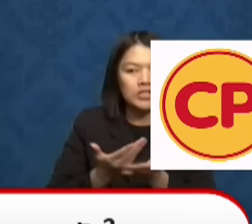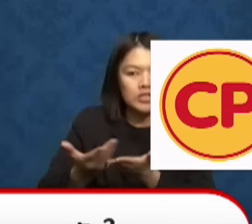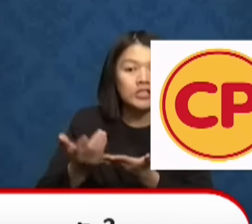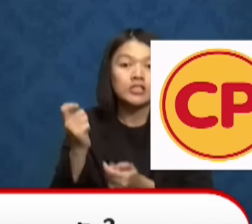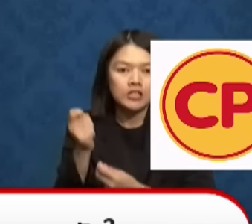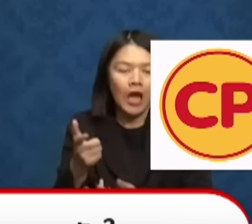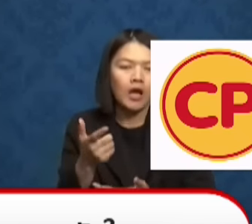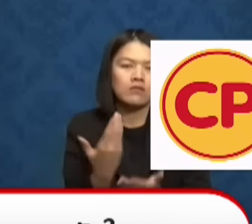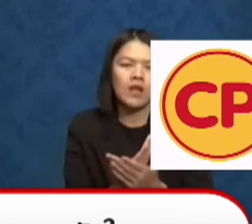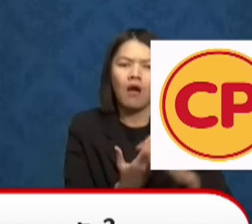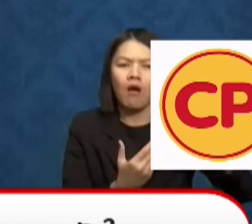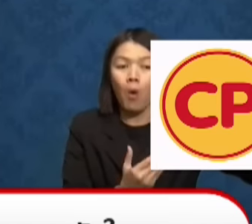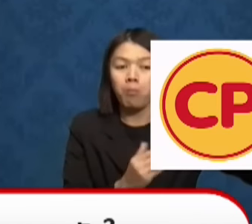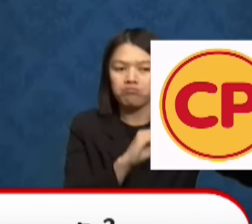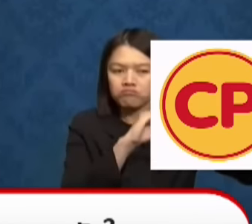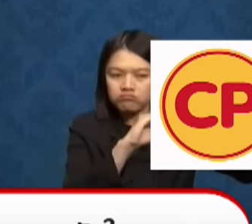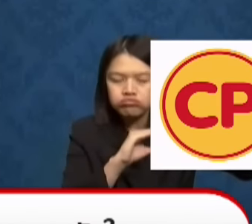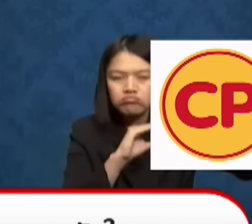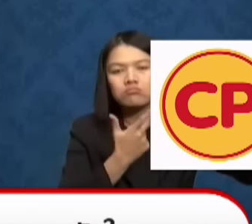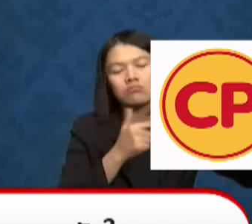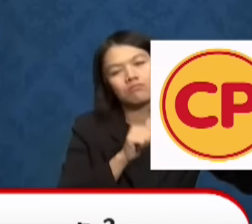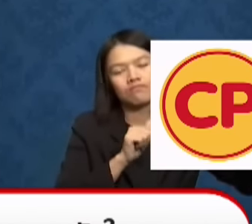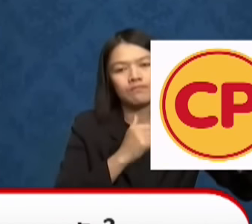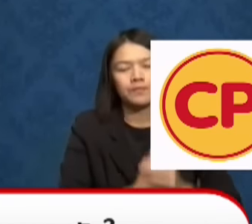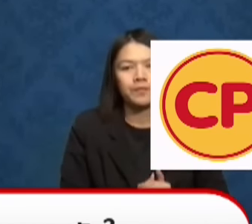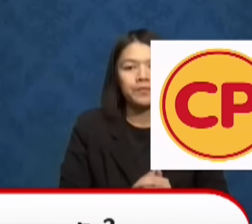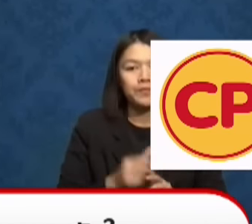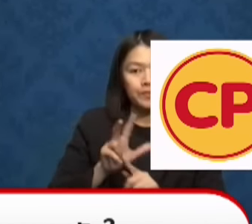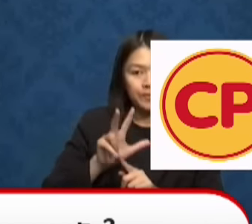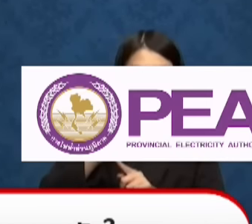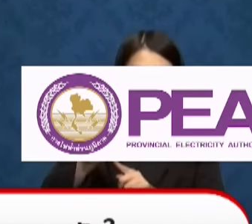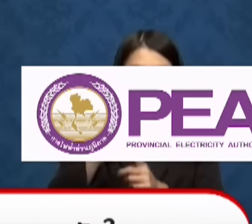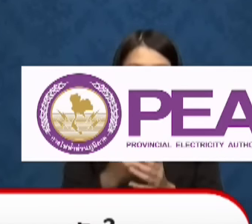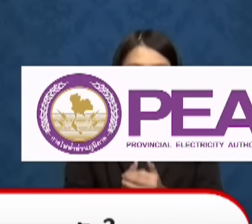ว่าวงเงินงบประมาณที่เสนอไว้ 3.